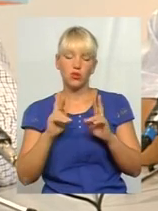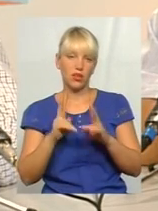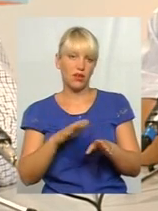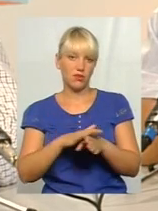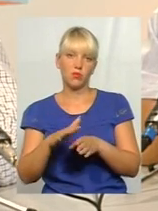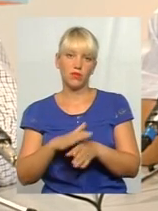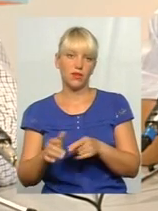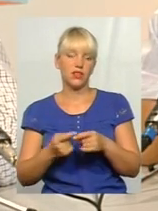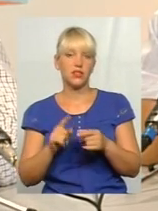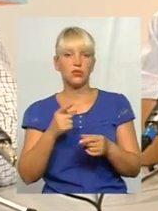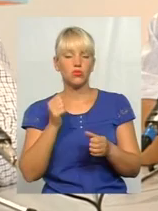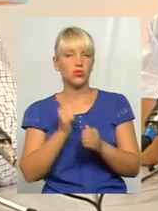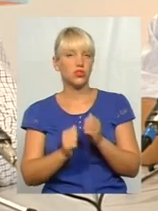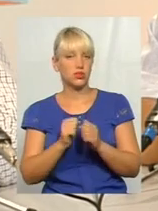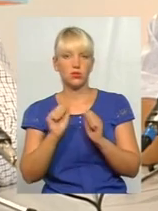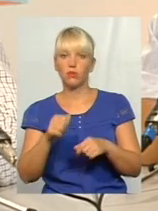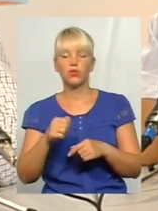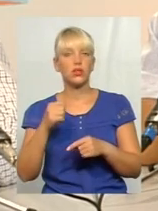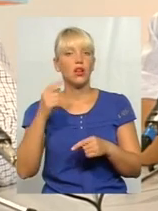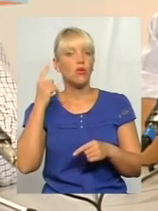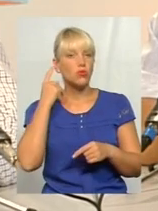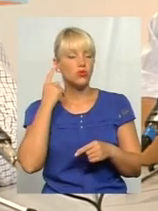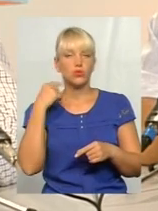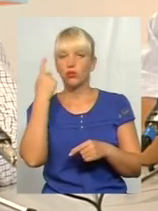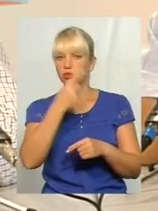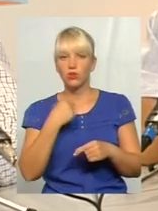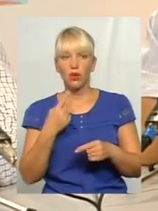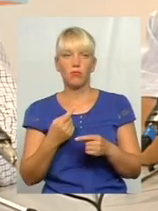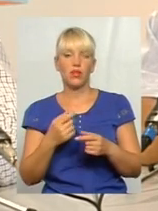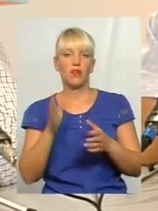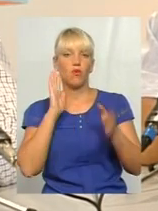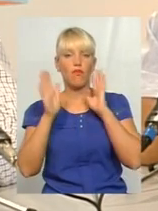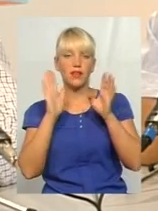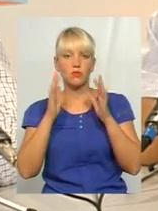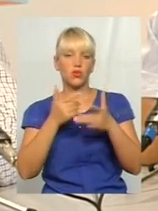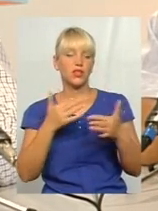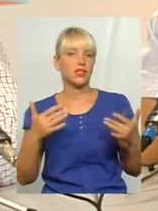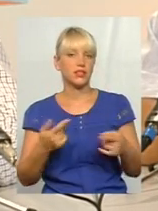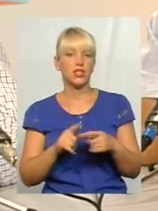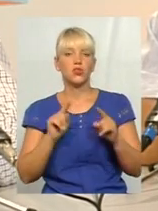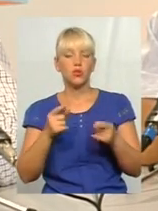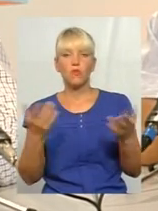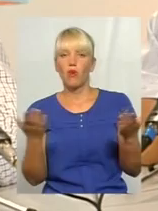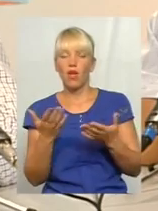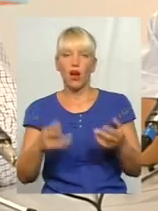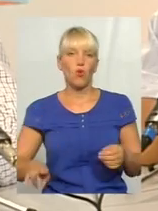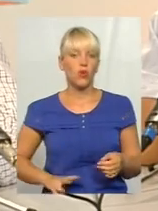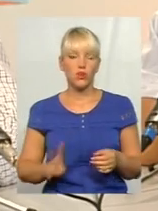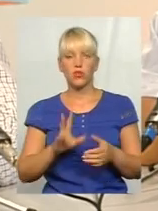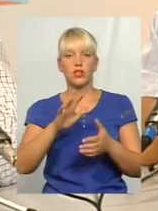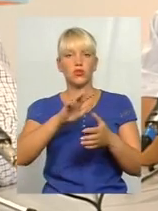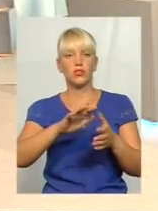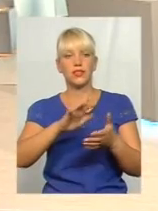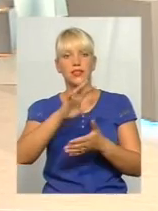тому що досить часто можна почути особливо в мережі Facebook різні інсинуації чому якого директора за що